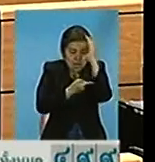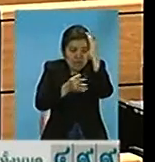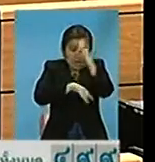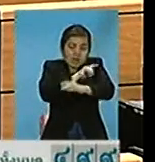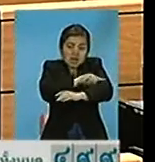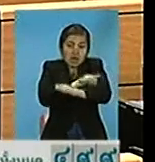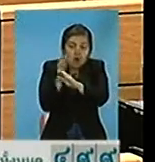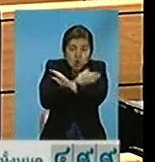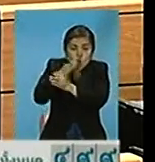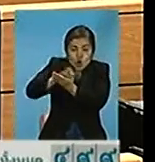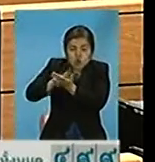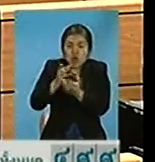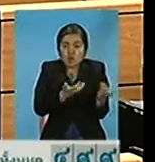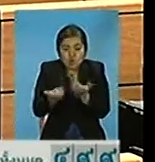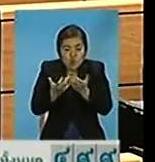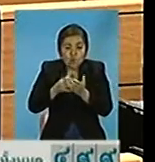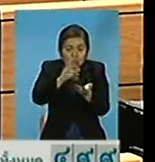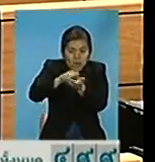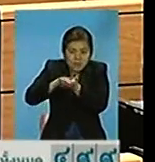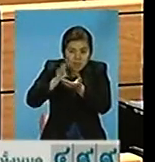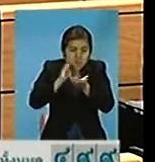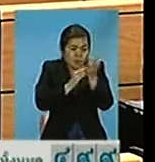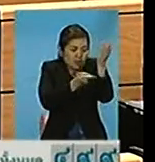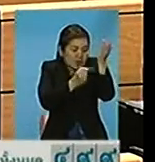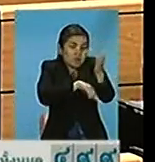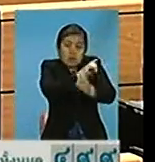ไปโรงเรียนเนี่ยให้ลูกไปเก็บยางก่อนท่านทราบไหมครับ